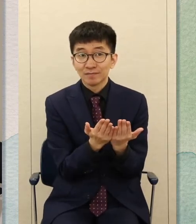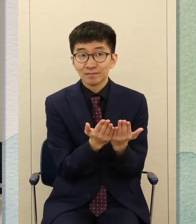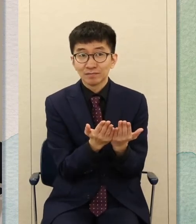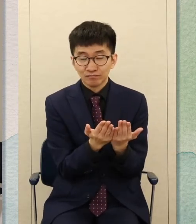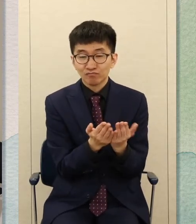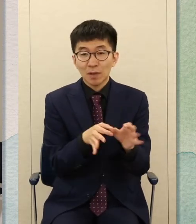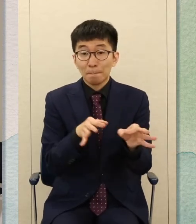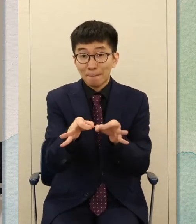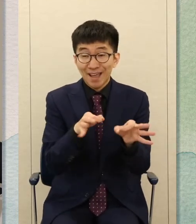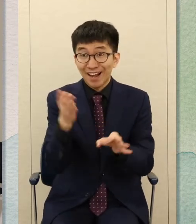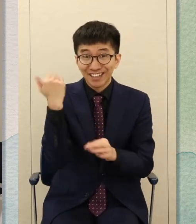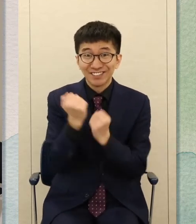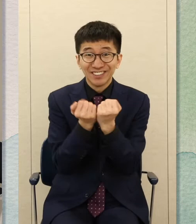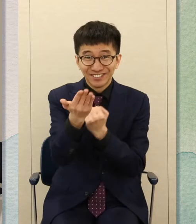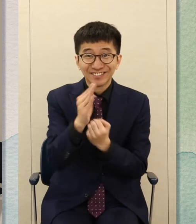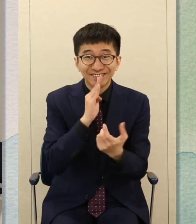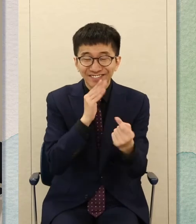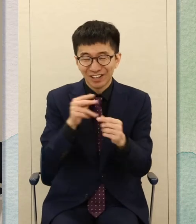책장터 만들어서 하는 거죠.